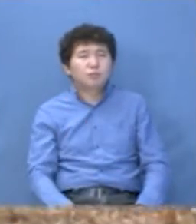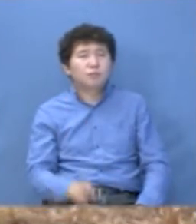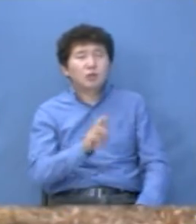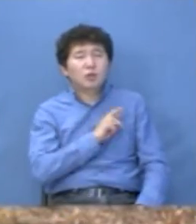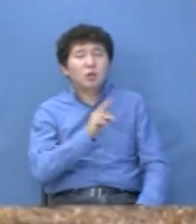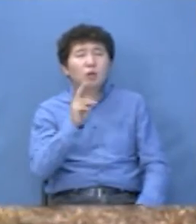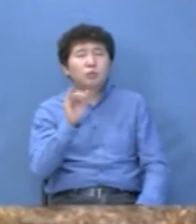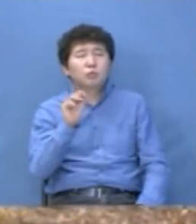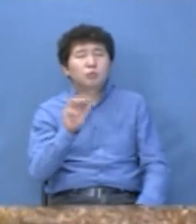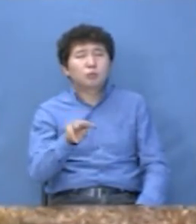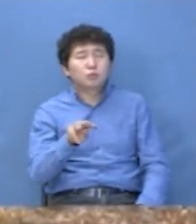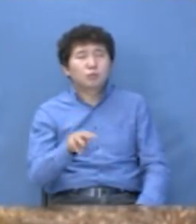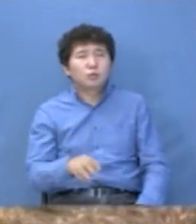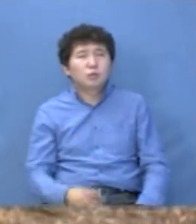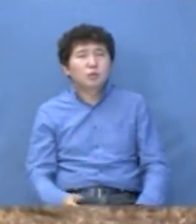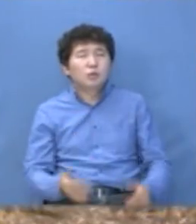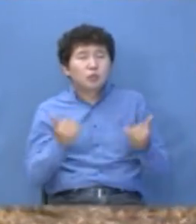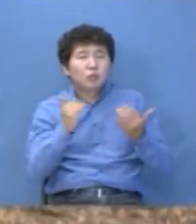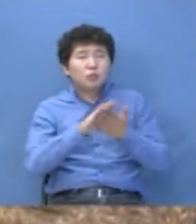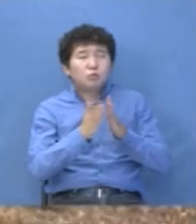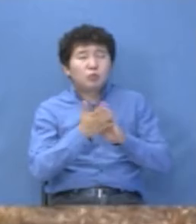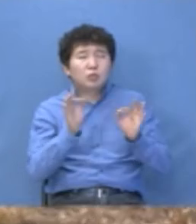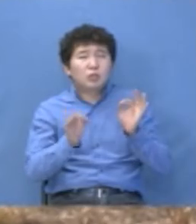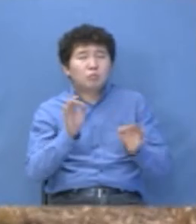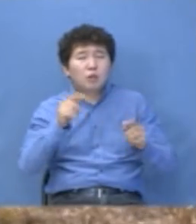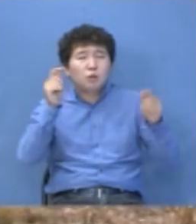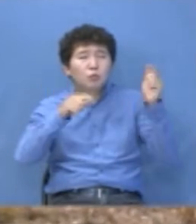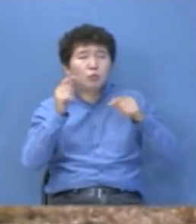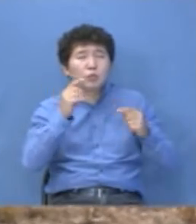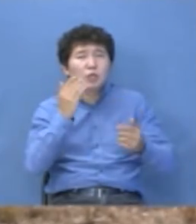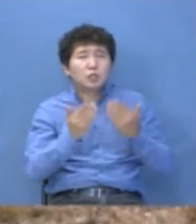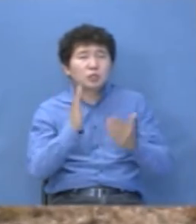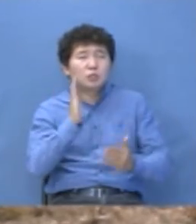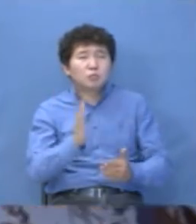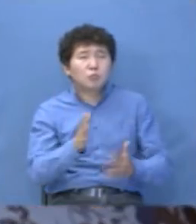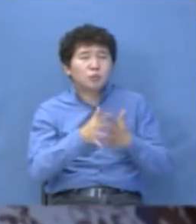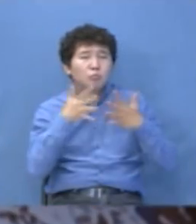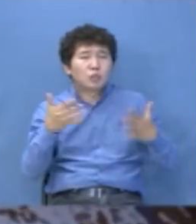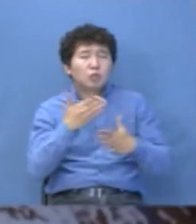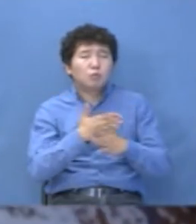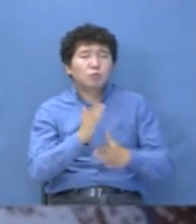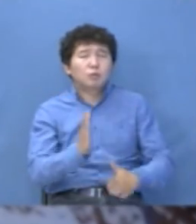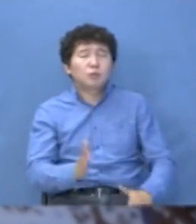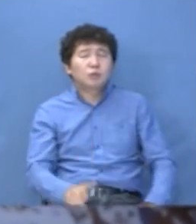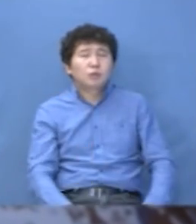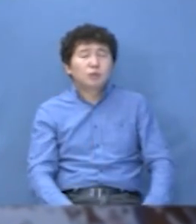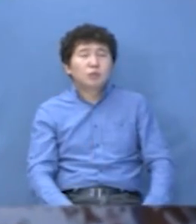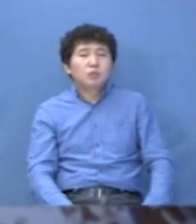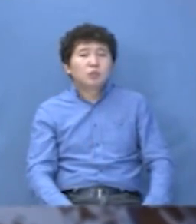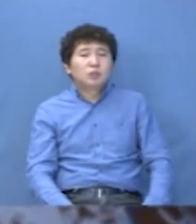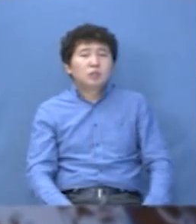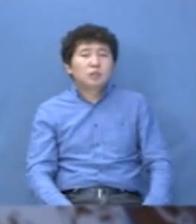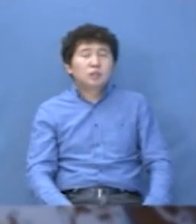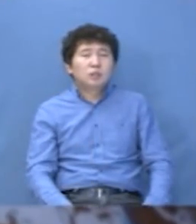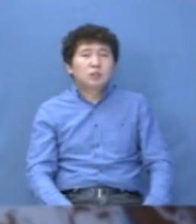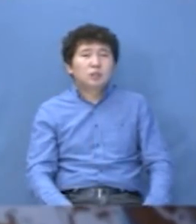Күршімдем. Қазір жағдай жаман емес, тұрақты. Жаңбыр жауса бізге үлкен көмек болмақ. Алтай ауданында Зыран орман